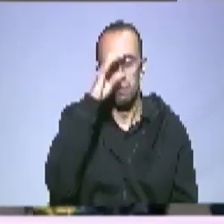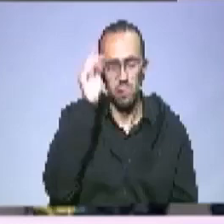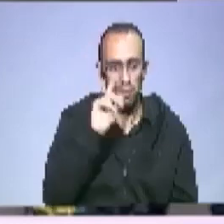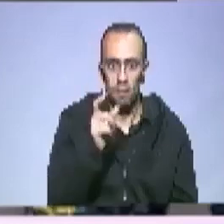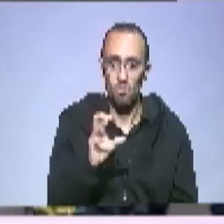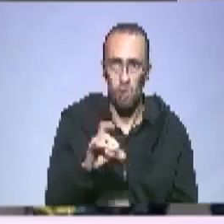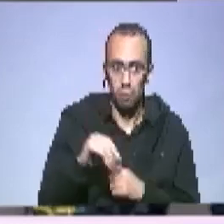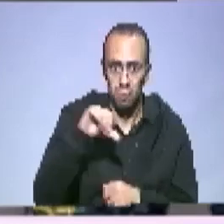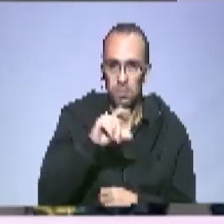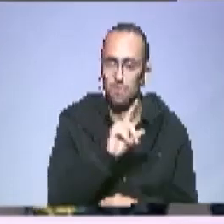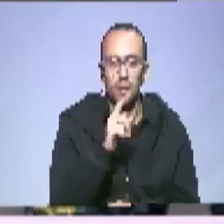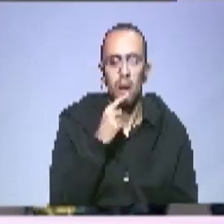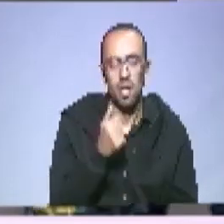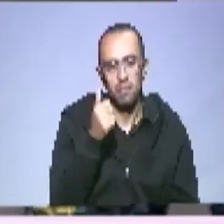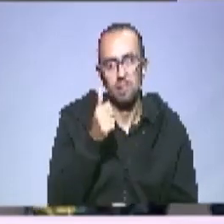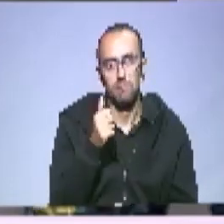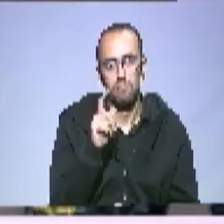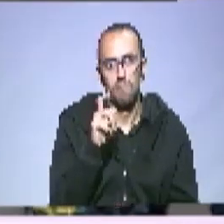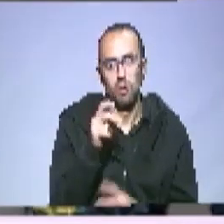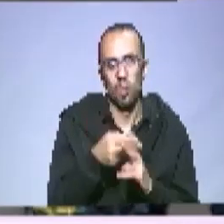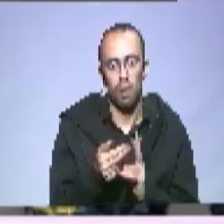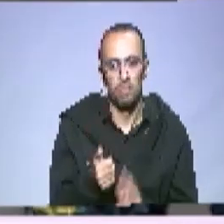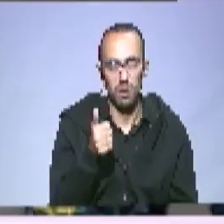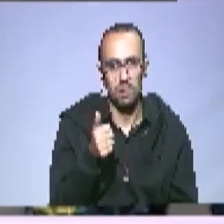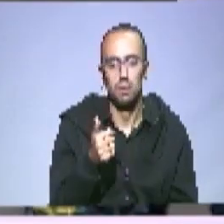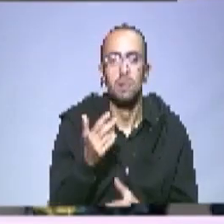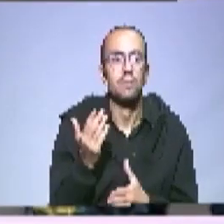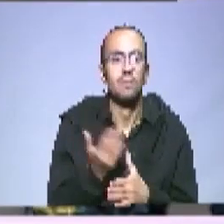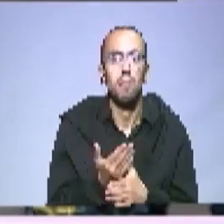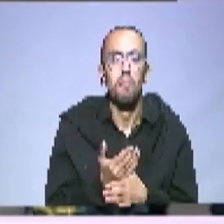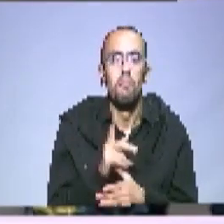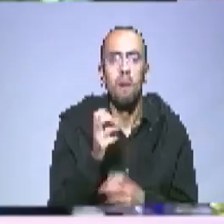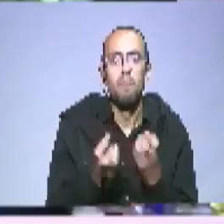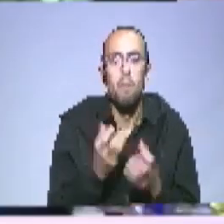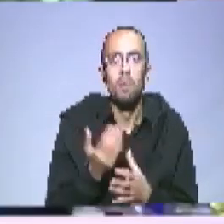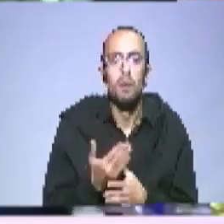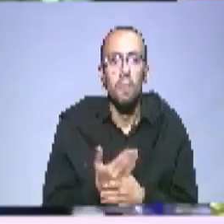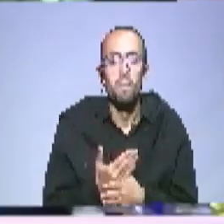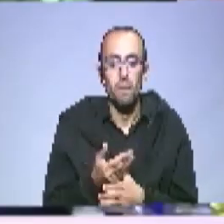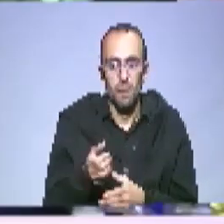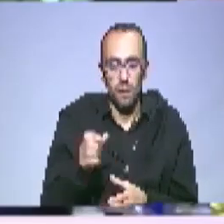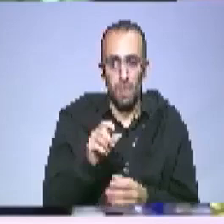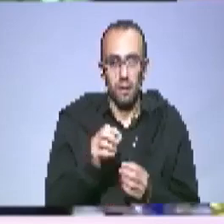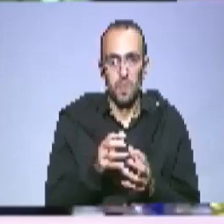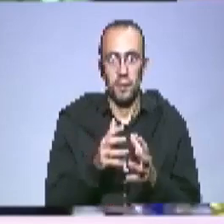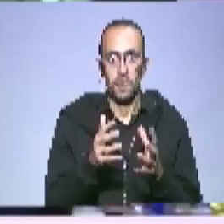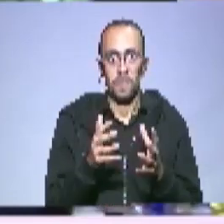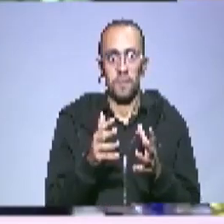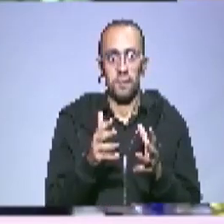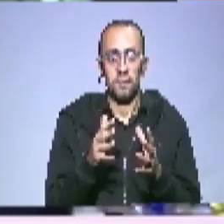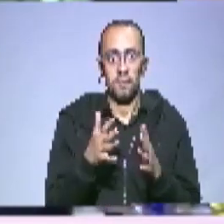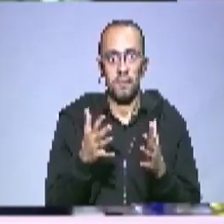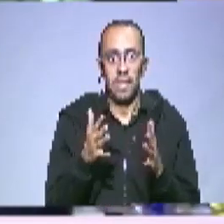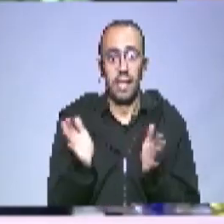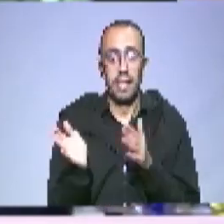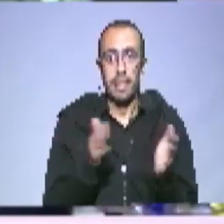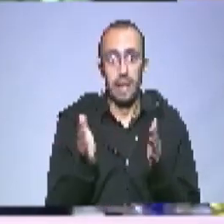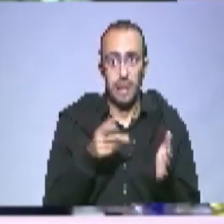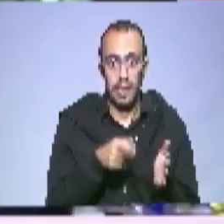برتقال مثلا؟ لا خلينا نزود شوية ماء بتغلي. ماشي. ليه الماء بتغلي؟ ليه بقى؟ هتفتح لونها وهتخلي الدقيق